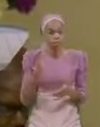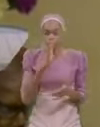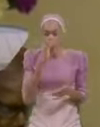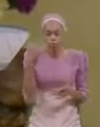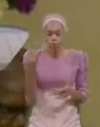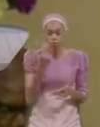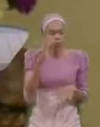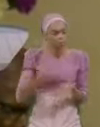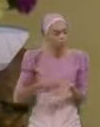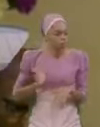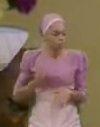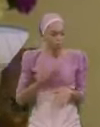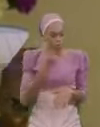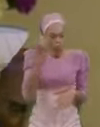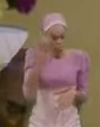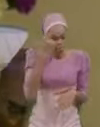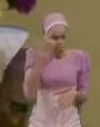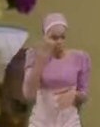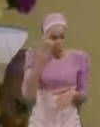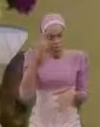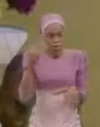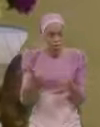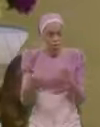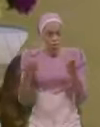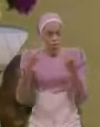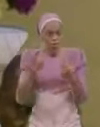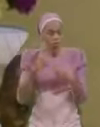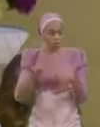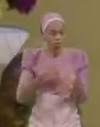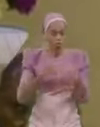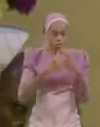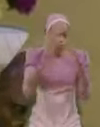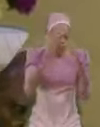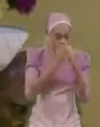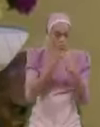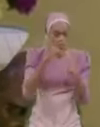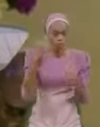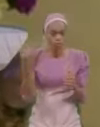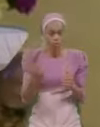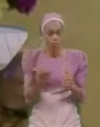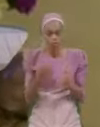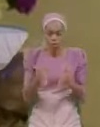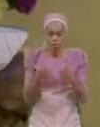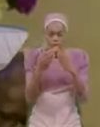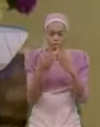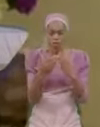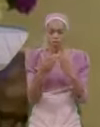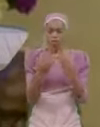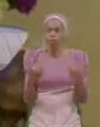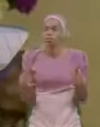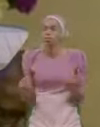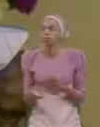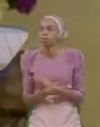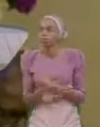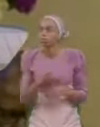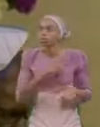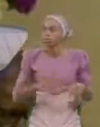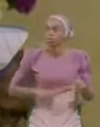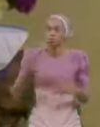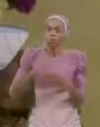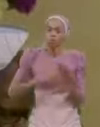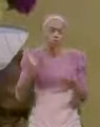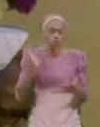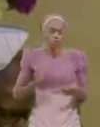j'adore ce matin que puis-je faire pour hériter la vie éternelle comme comme tu as ta dévotion familiale comme tu as ta